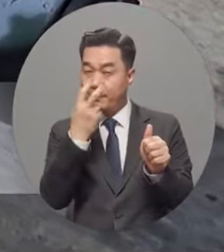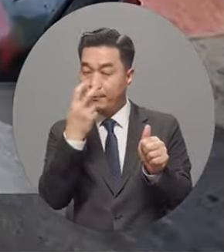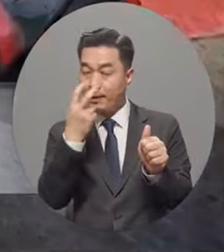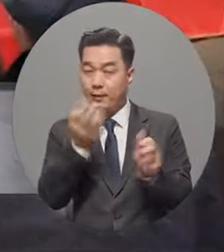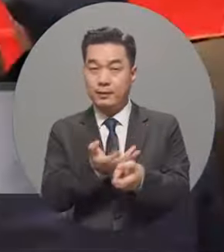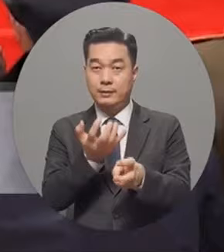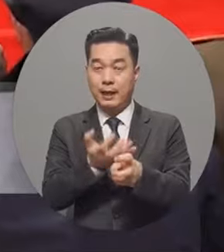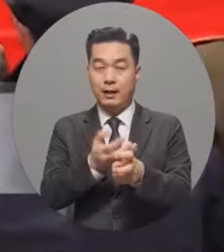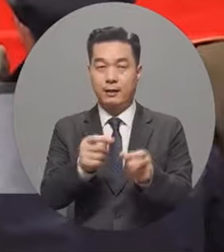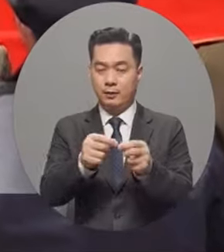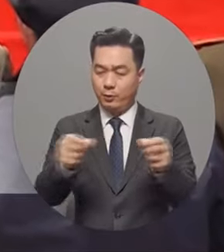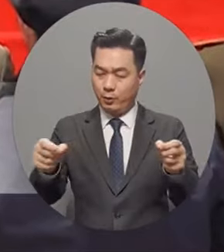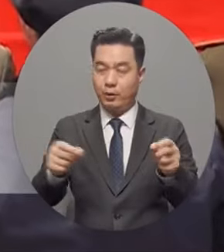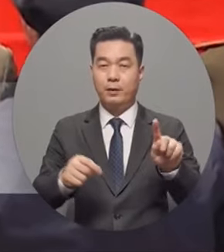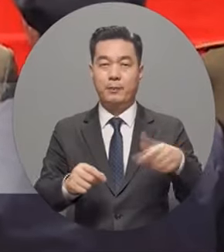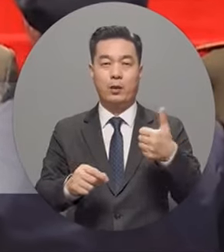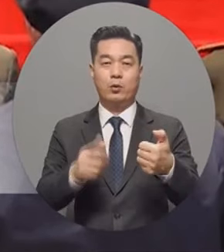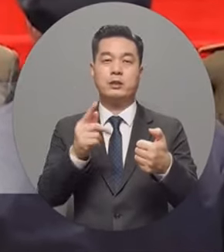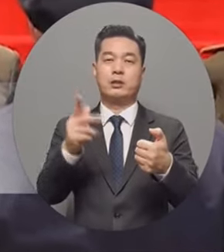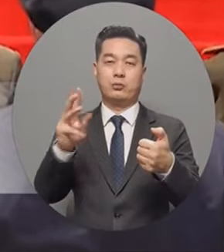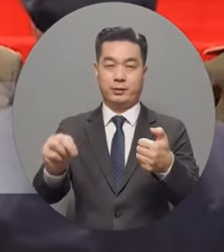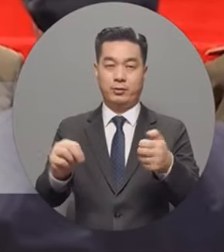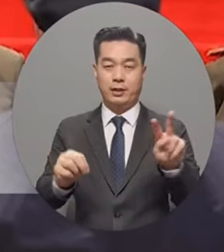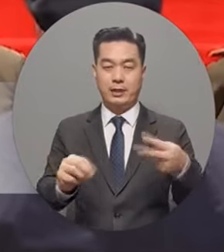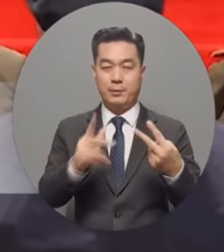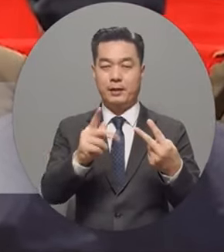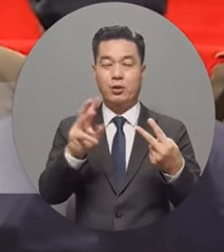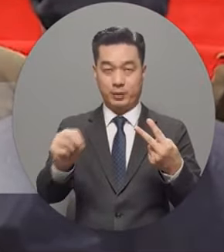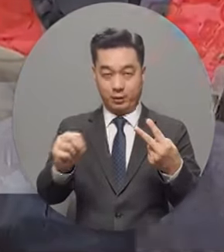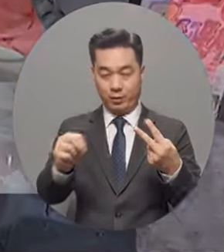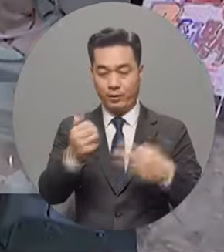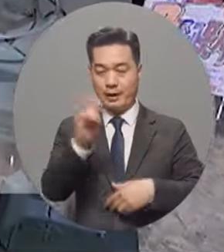사거리 150km에서 200km의